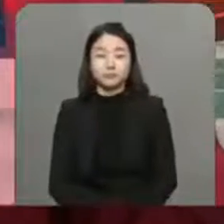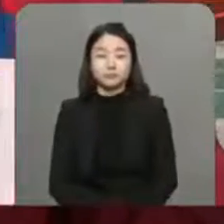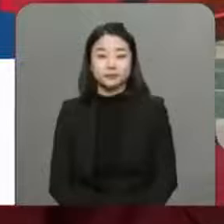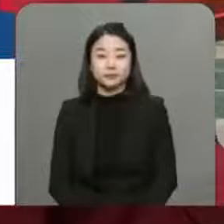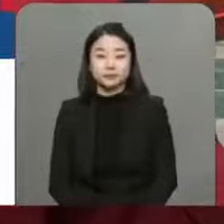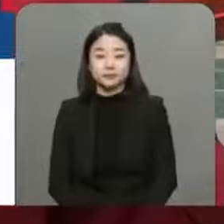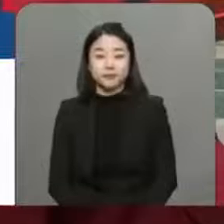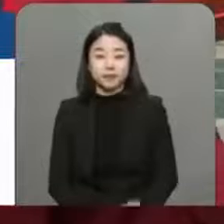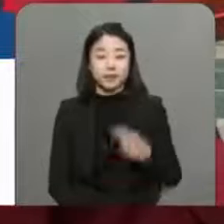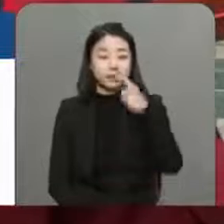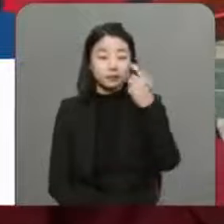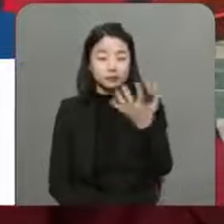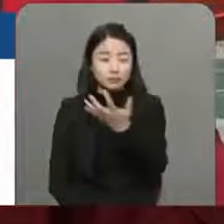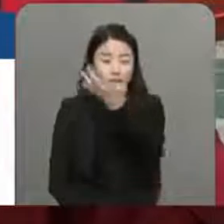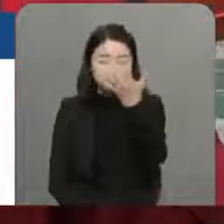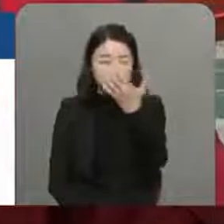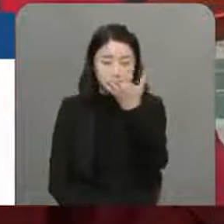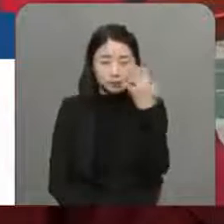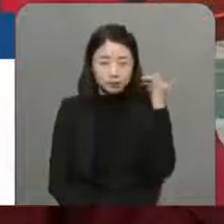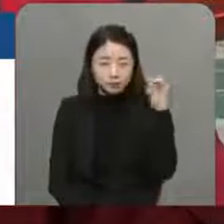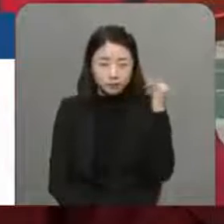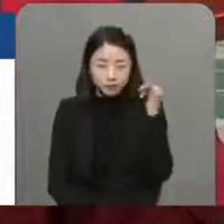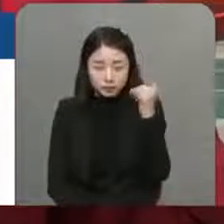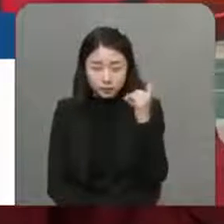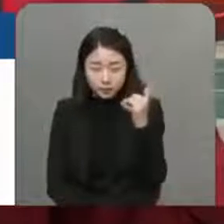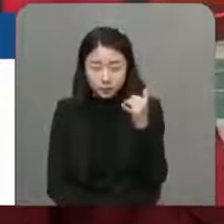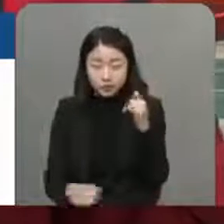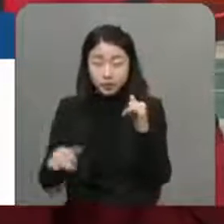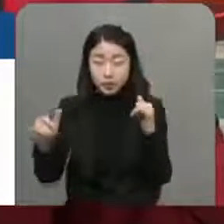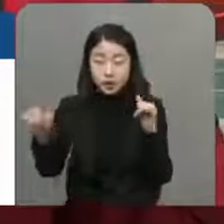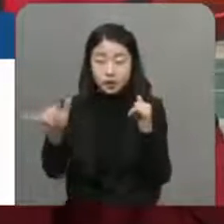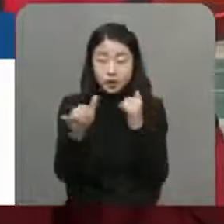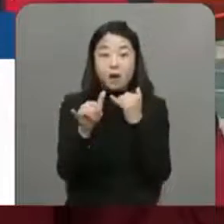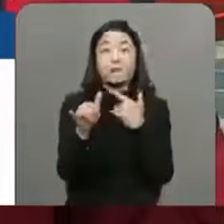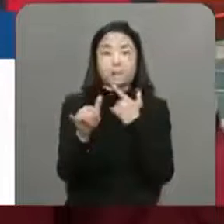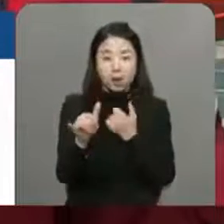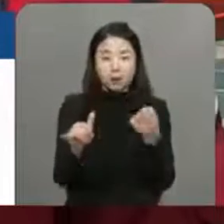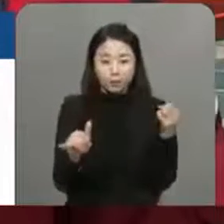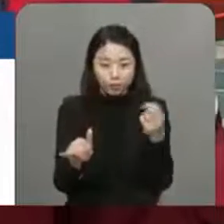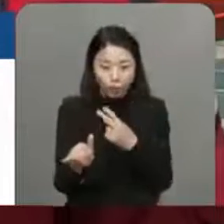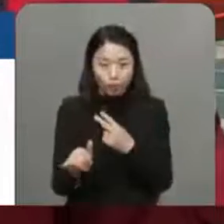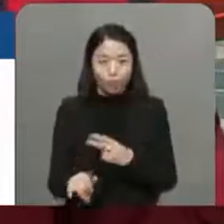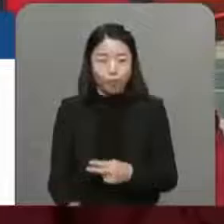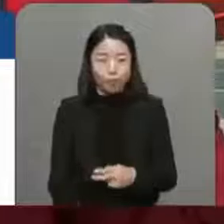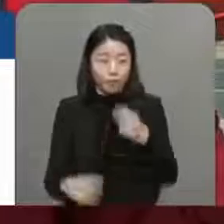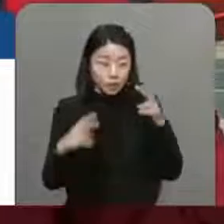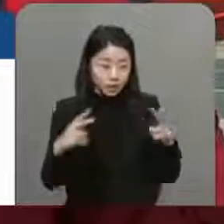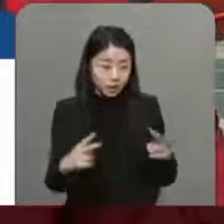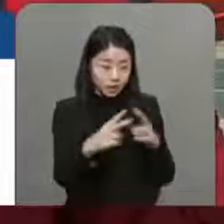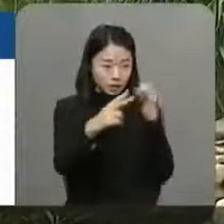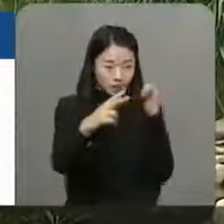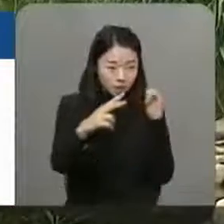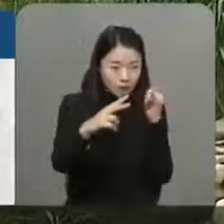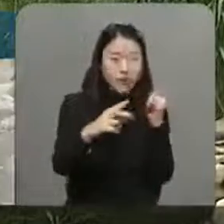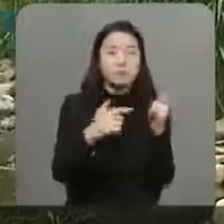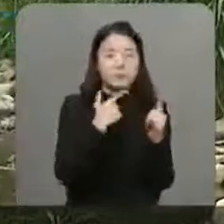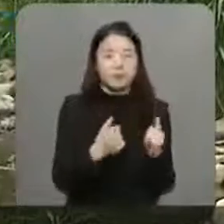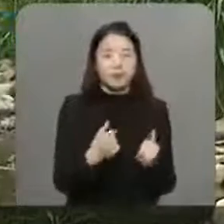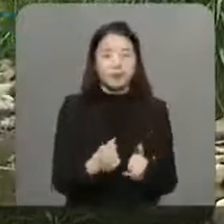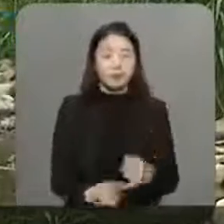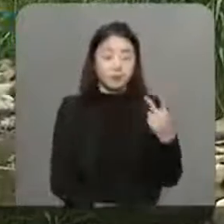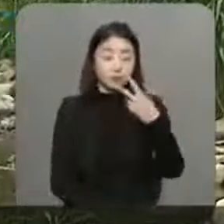연기나 그런 속에 들어갔다가 갑자기 에 나오면서 다른 한국 1호 좋아할 때도 있고 그 다음에 첫 탑을 만날때도 있고